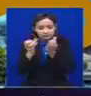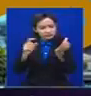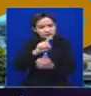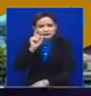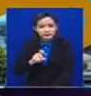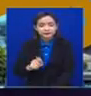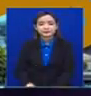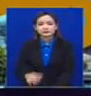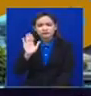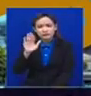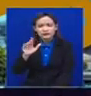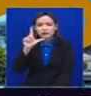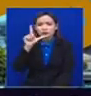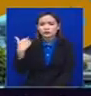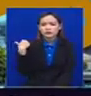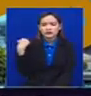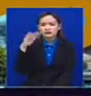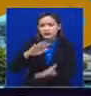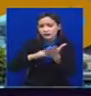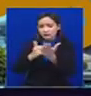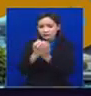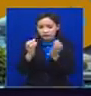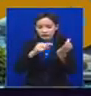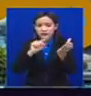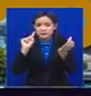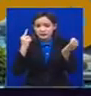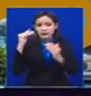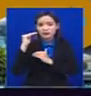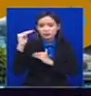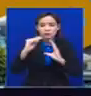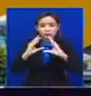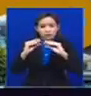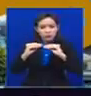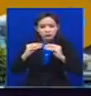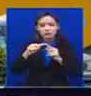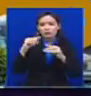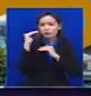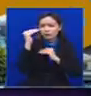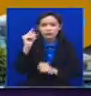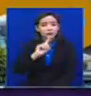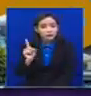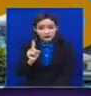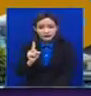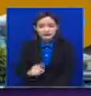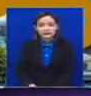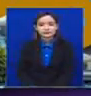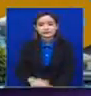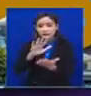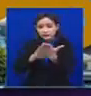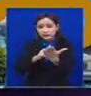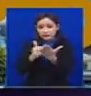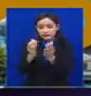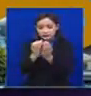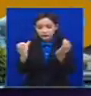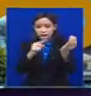ลุงมีครับร่างรัฐธรรมนูญฉบับใหม่เขากำหนดการประชุมร่วมกันของรัฐสภาไว้ในกรณีใดบ้างครับ ร่างรัฐธรรมนูญฉ